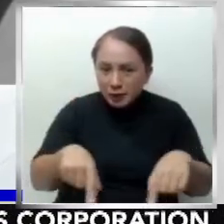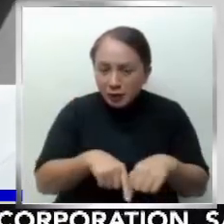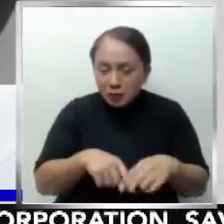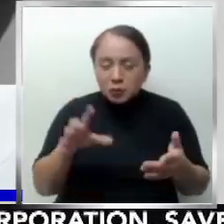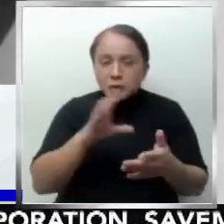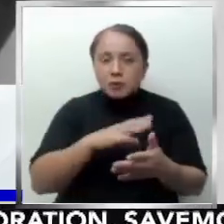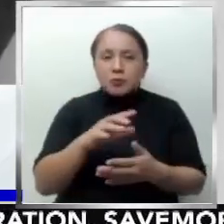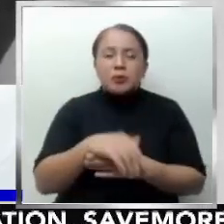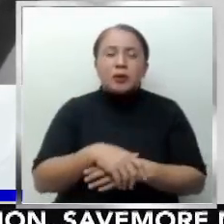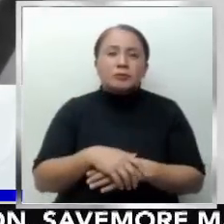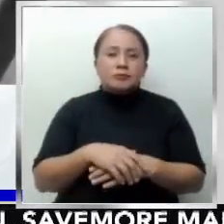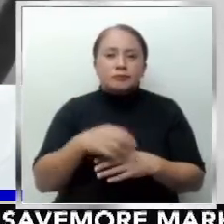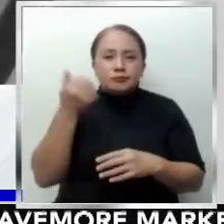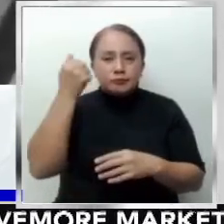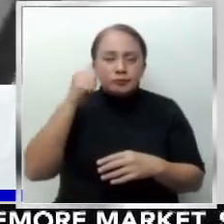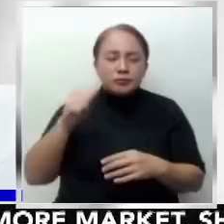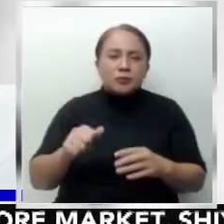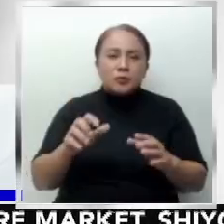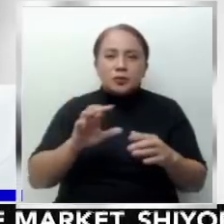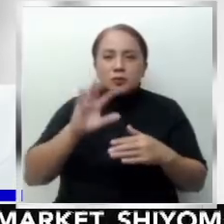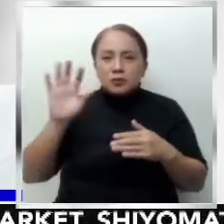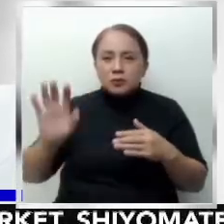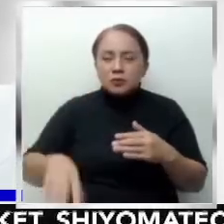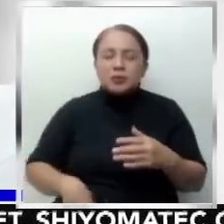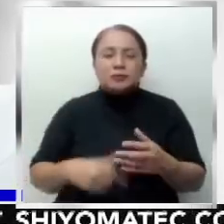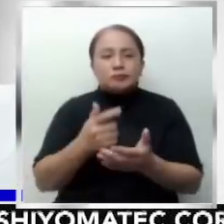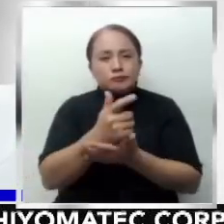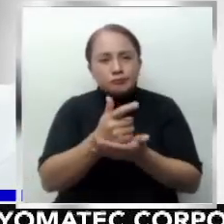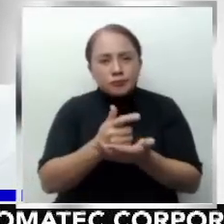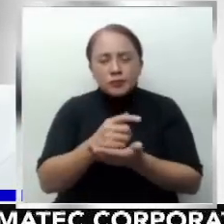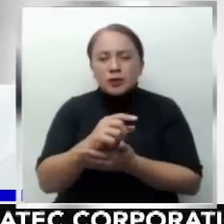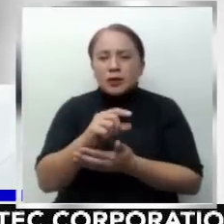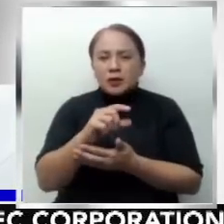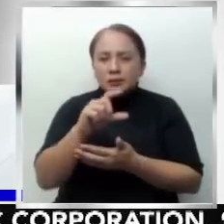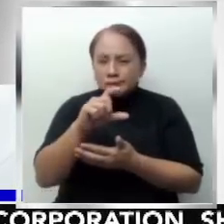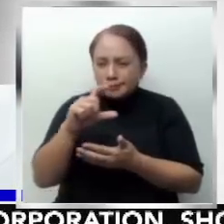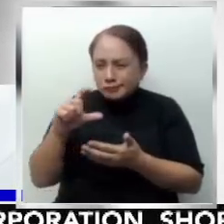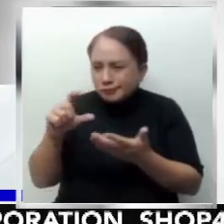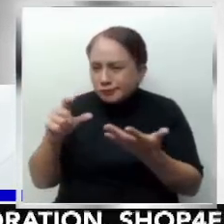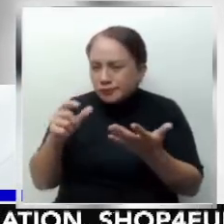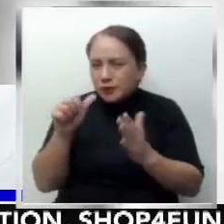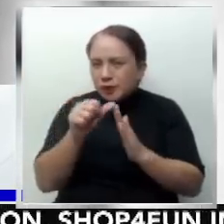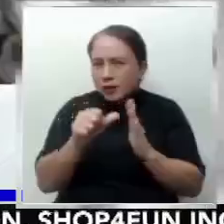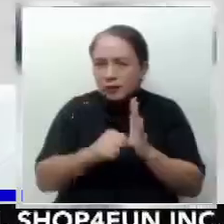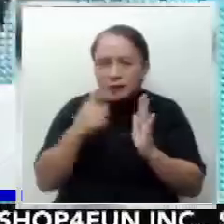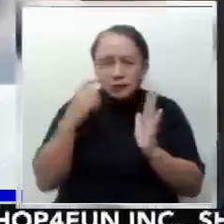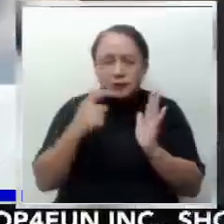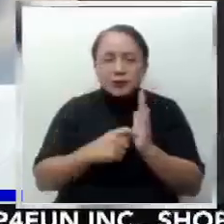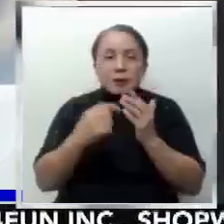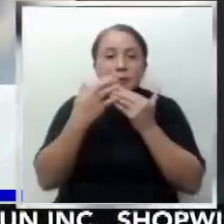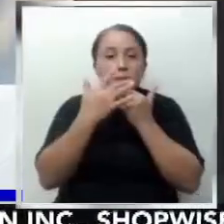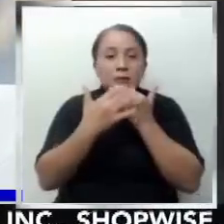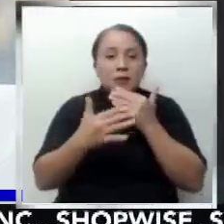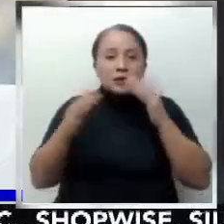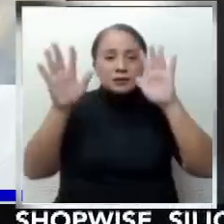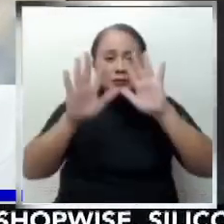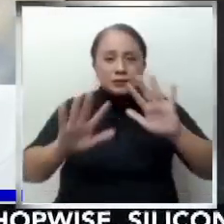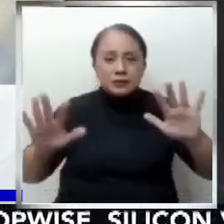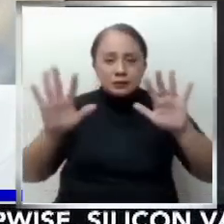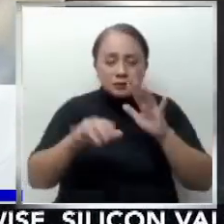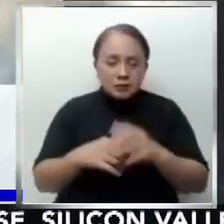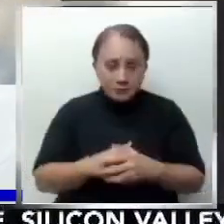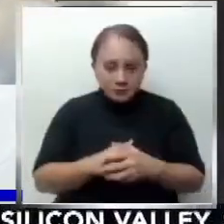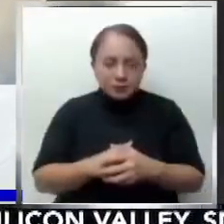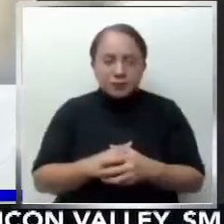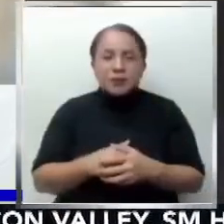ng Comprehensive Firearms and Ammunitions Act. Kinilala ang araw na ito na Bloody Sunday. Sa utos ni Noy Justice